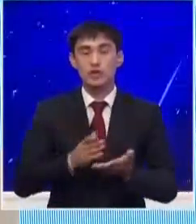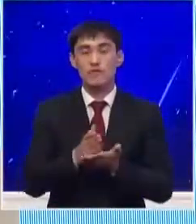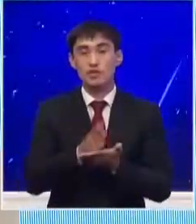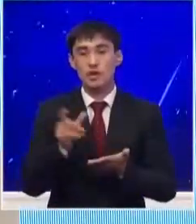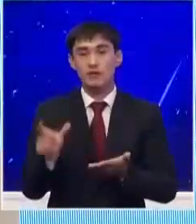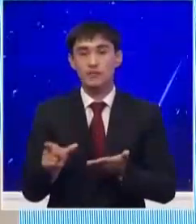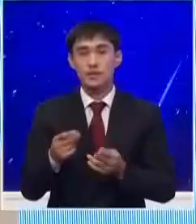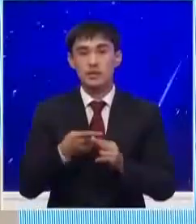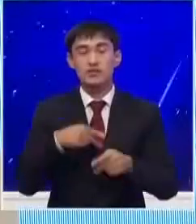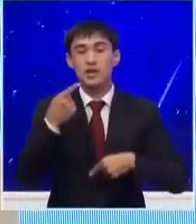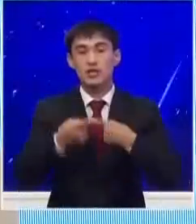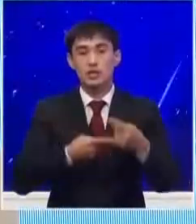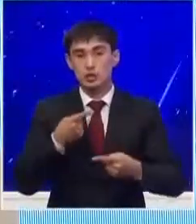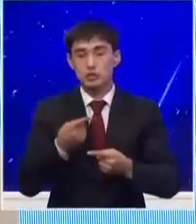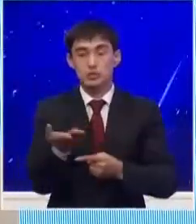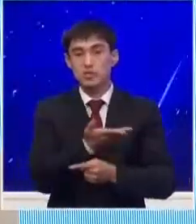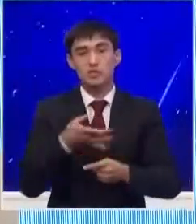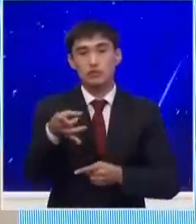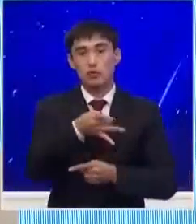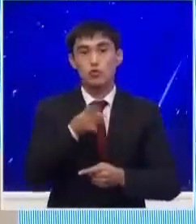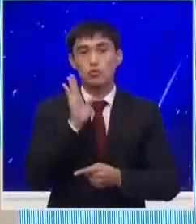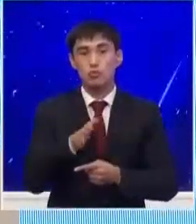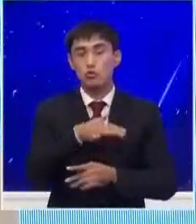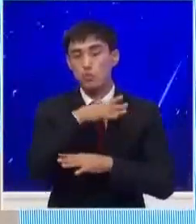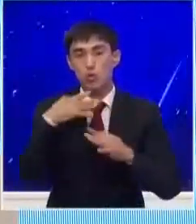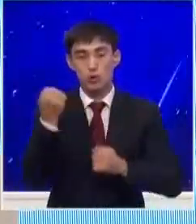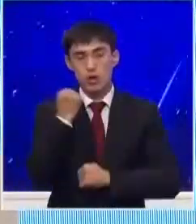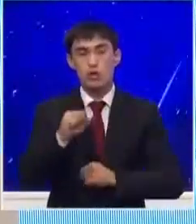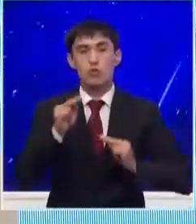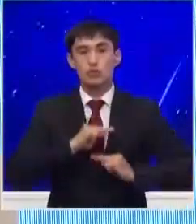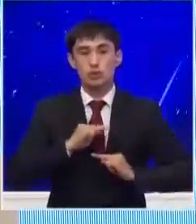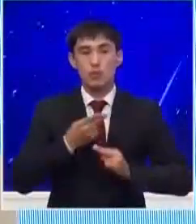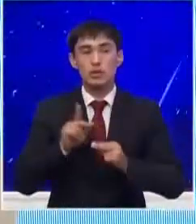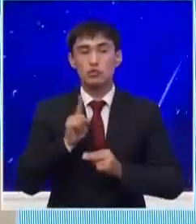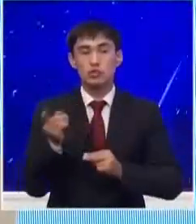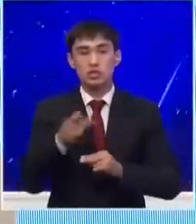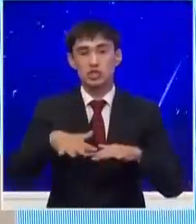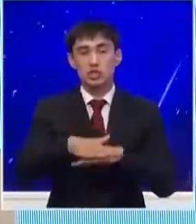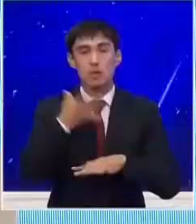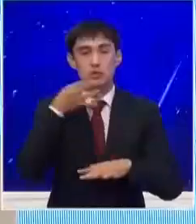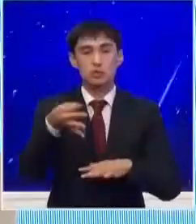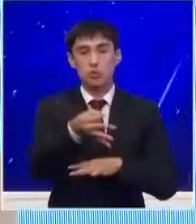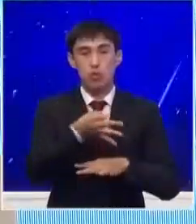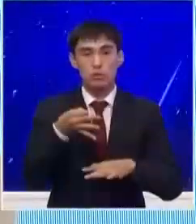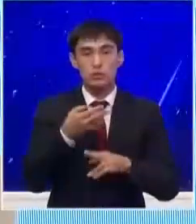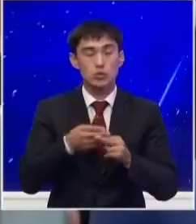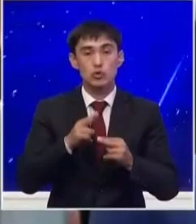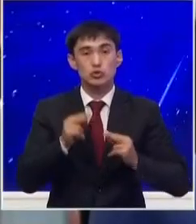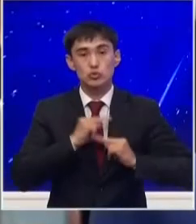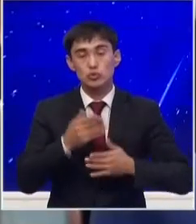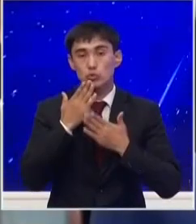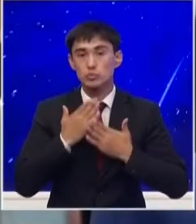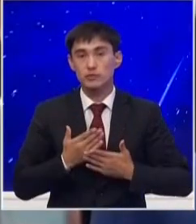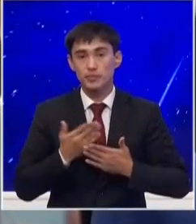ветеранов. Несомненно, в дальнейшем из нашего региона выйдет много героев труда, потому что жители Алматинской области очень